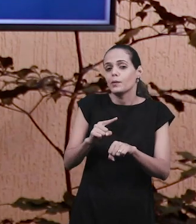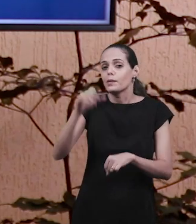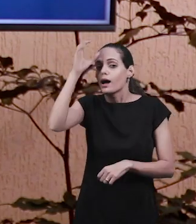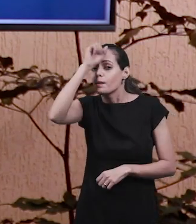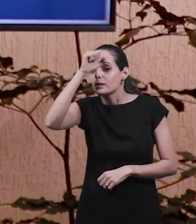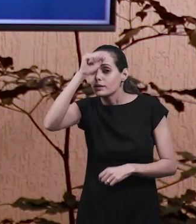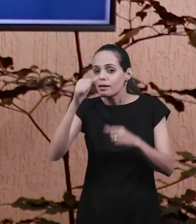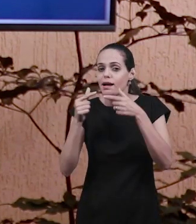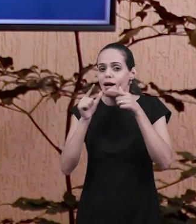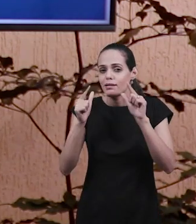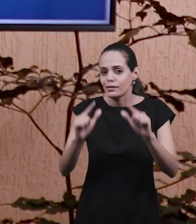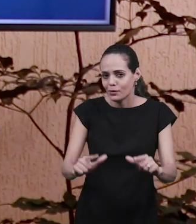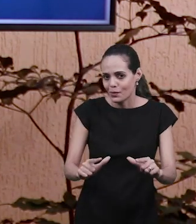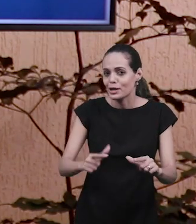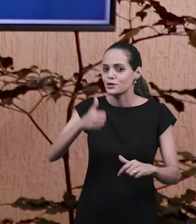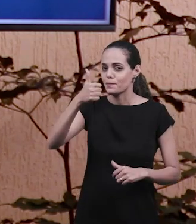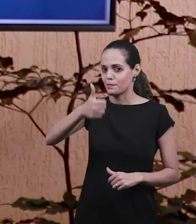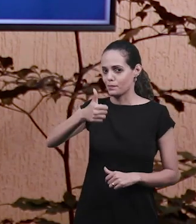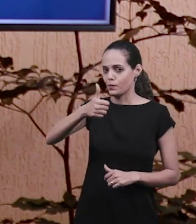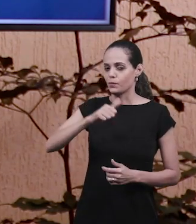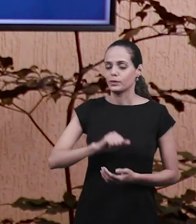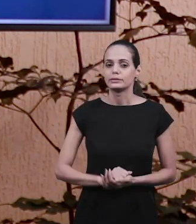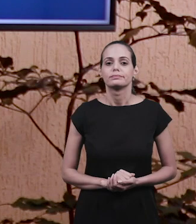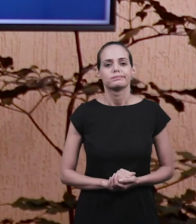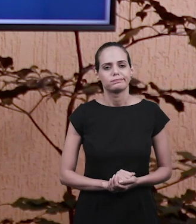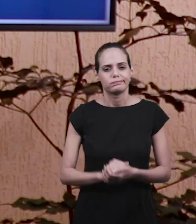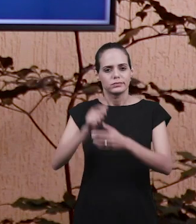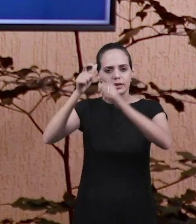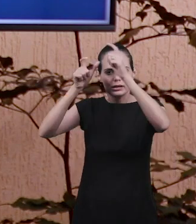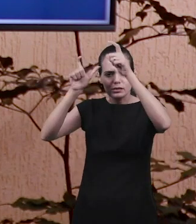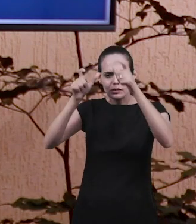langage. Généralement, ces enfants, avec le